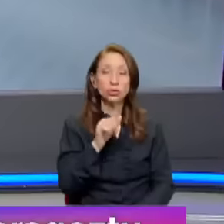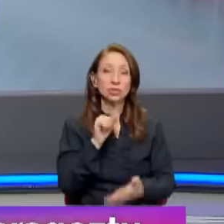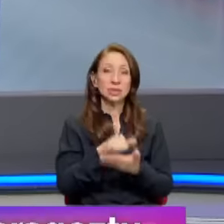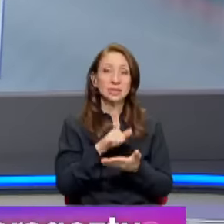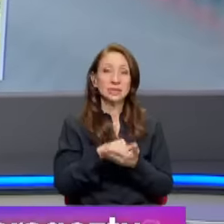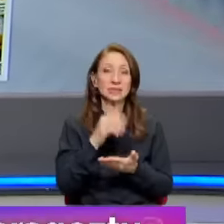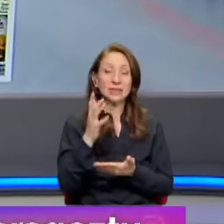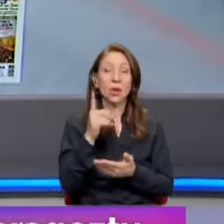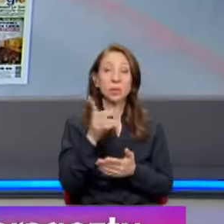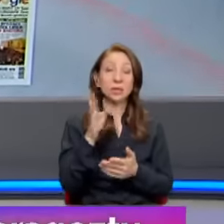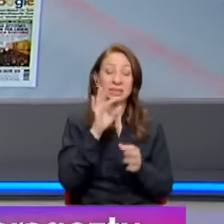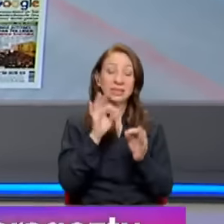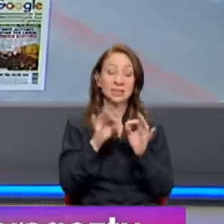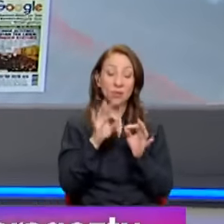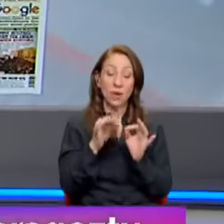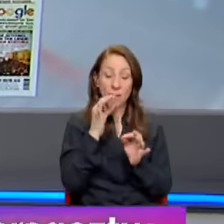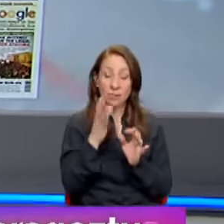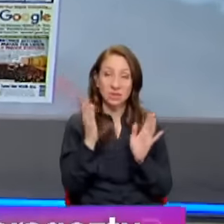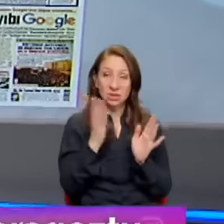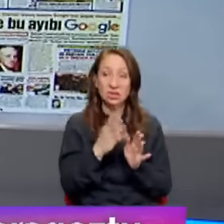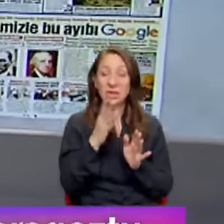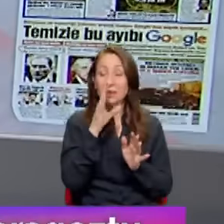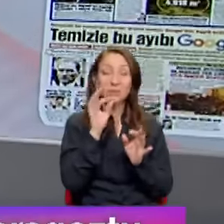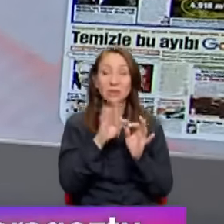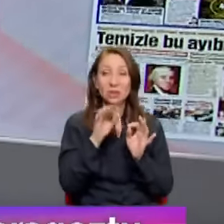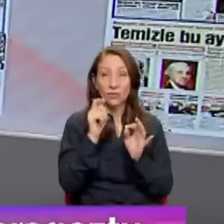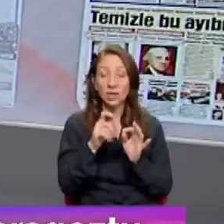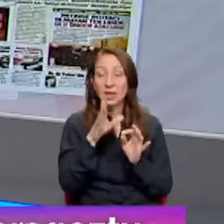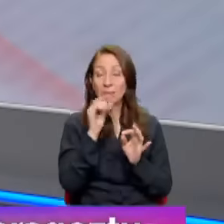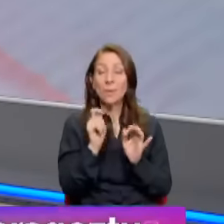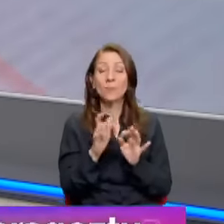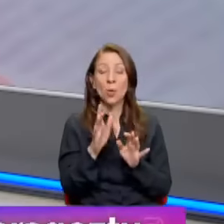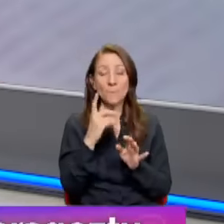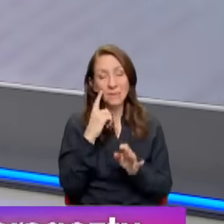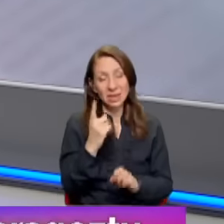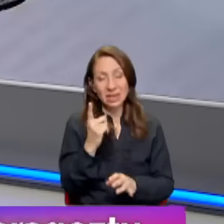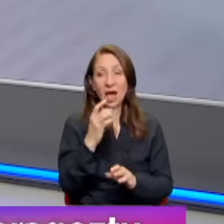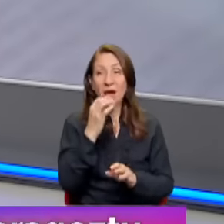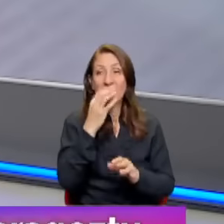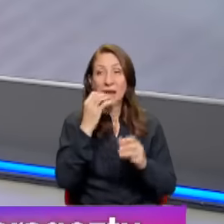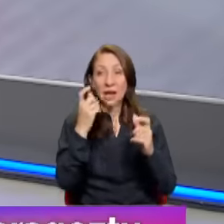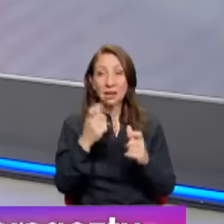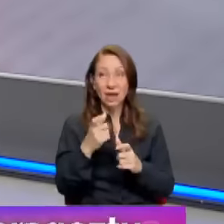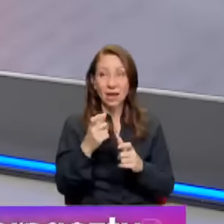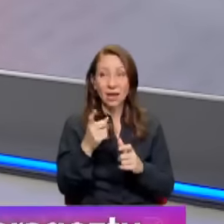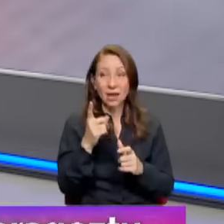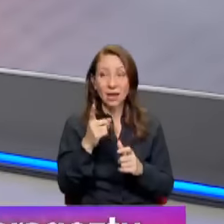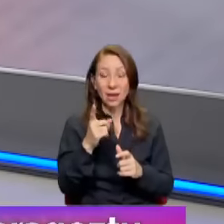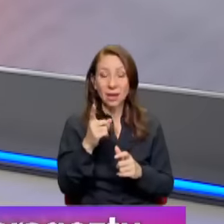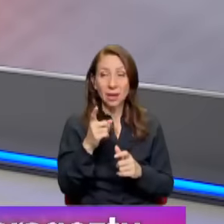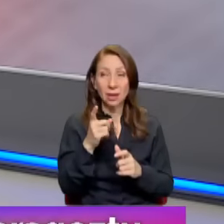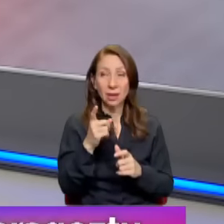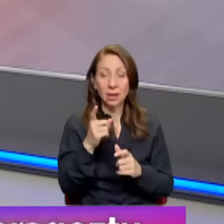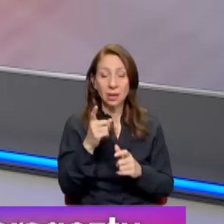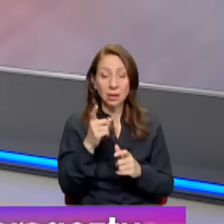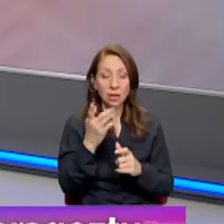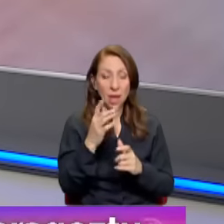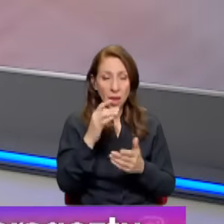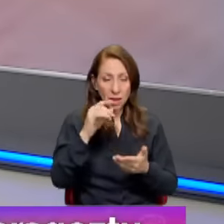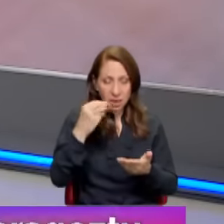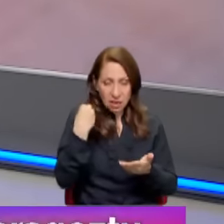gazetesine Oradan da tasarruf haberimize gideceğiz kim tasarruf ediyor kim etmiyor bakın Ankara'da işte daha mürekkebi